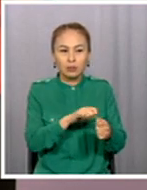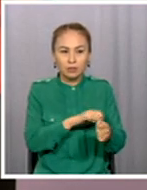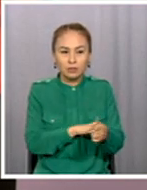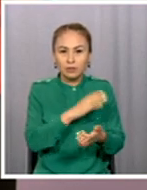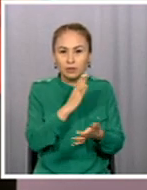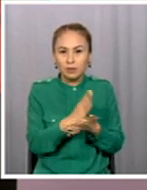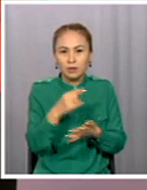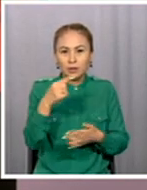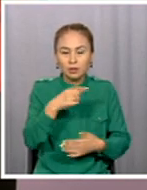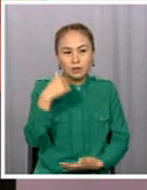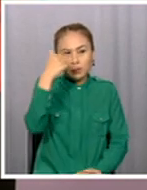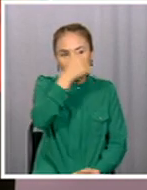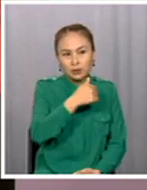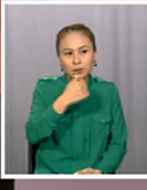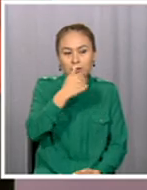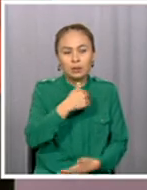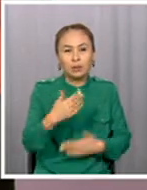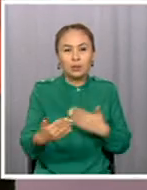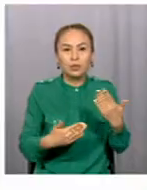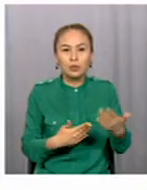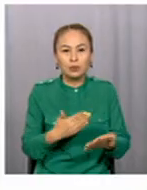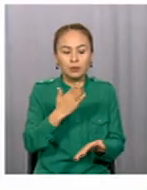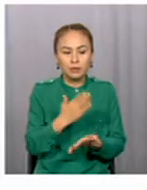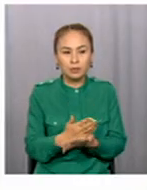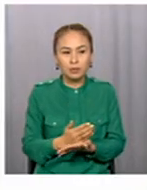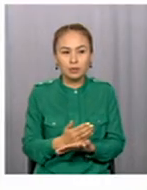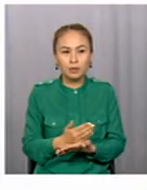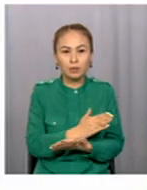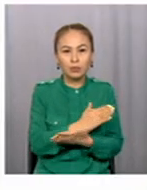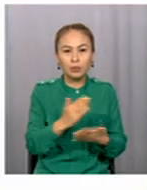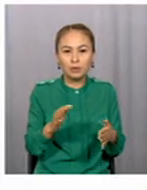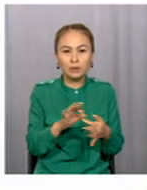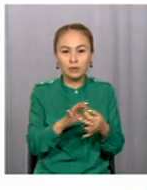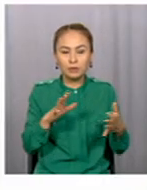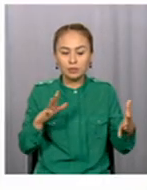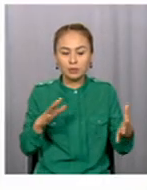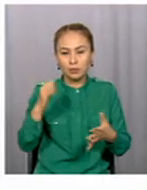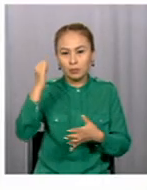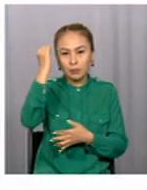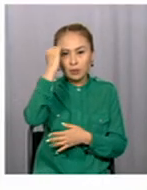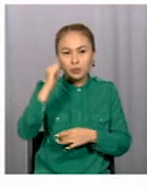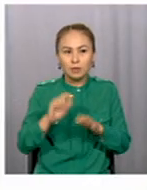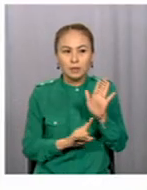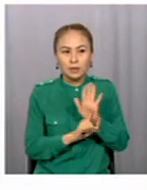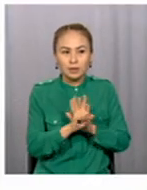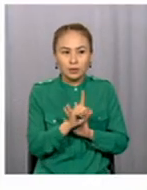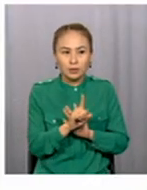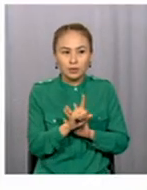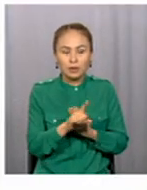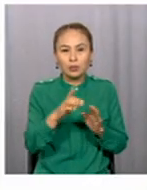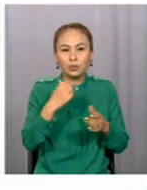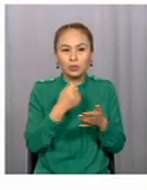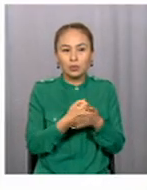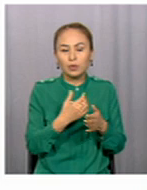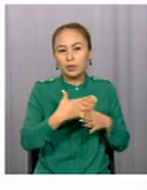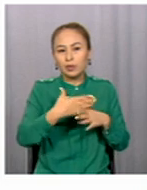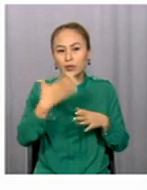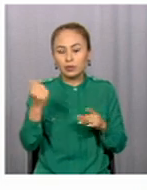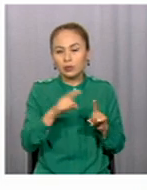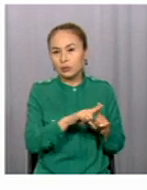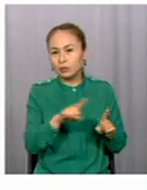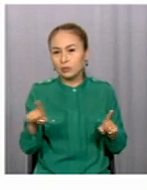1000 жылдық жаяу жүргіншілер аллеясы бар. Ол тәуелсіздік монументінен басталып, хан шатыр,